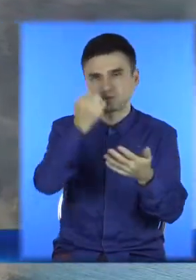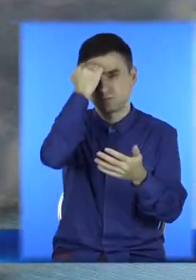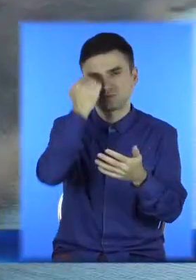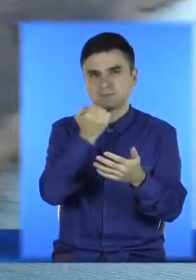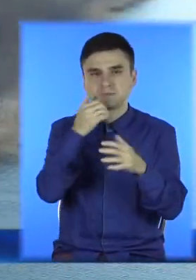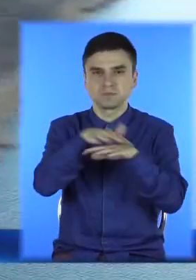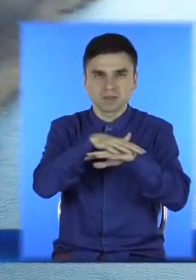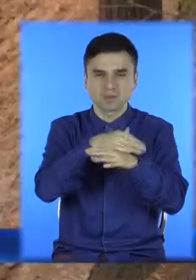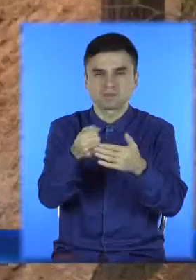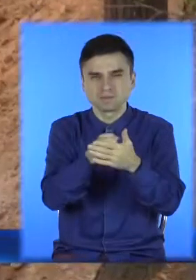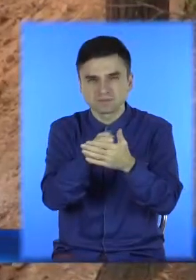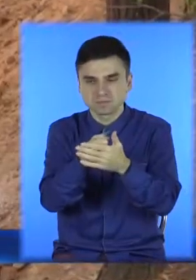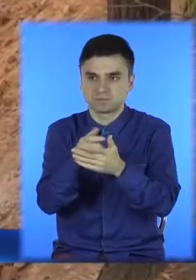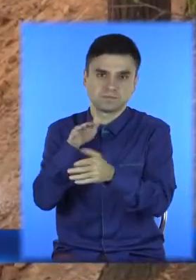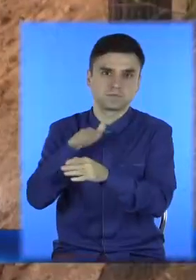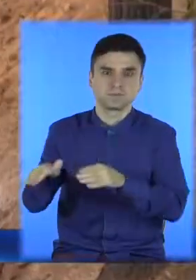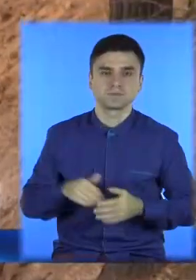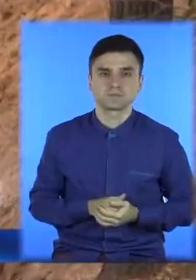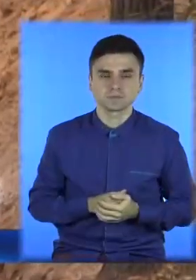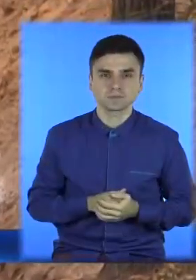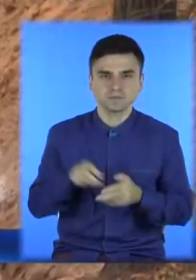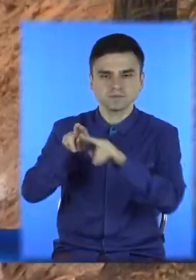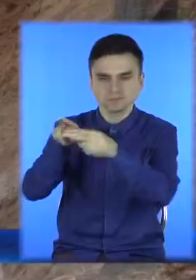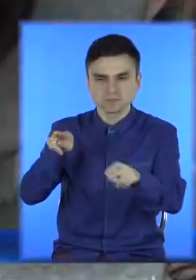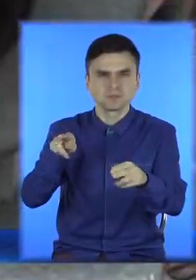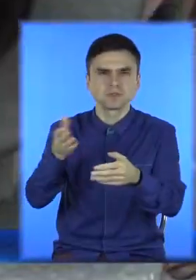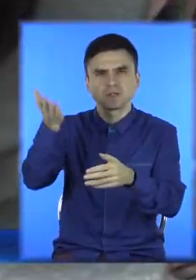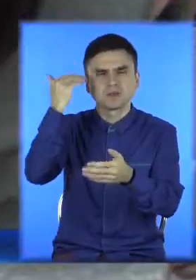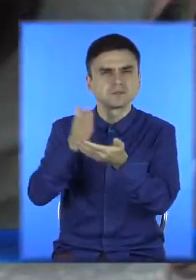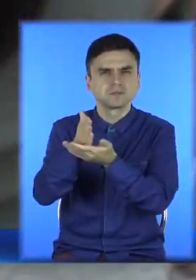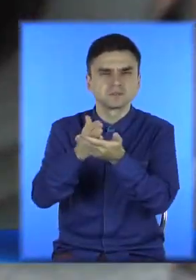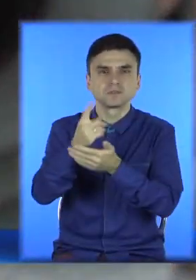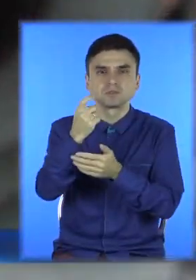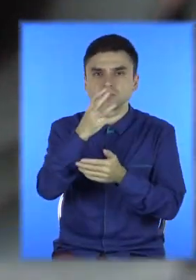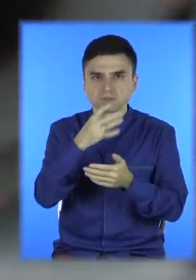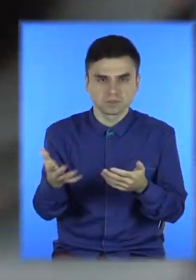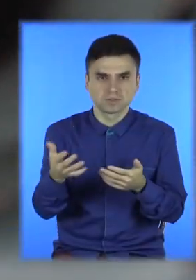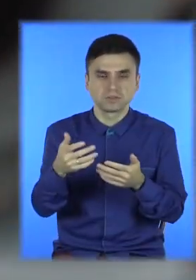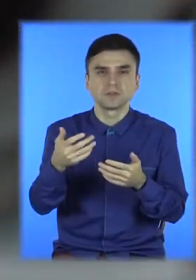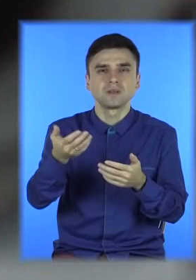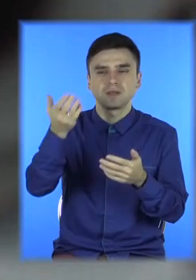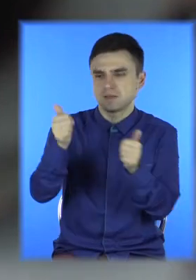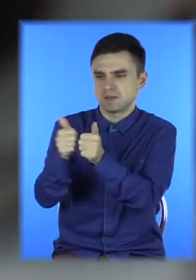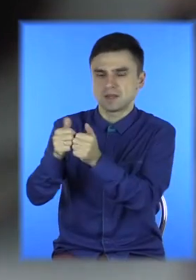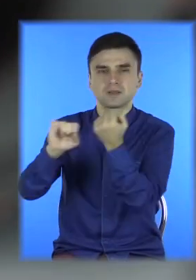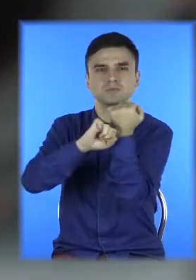часи роботи сусіднього кар'єра. З того часу капітально ремонтують вперше. Олег Ярмолінський, Віктор Зубченко, Перший міський.